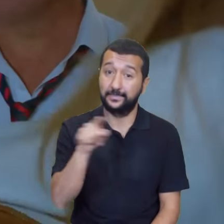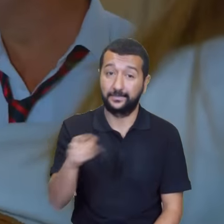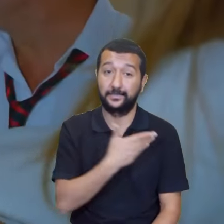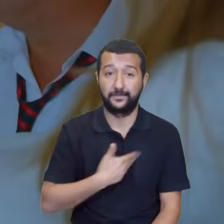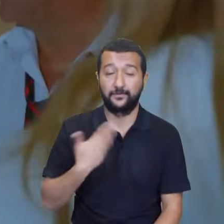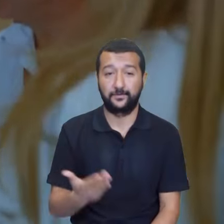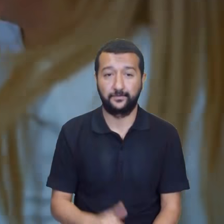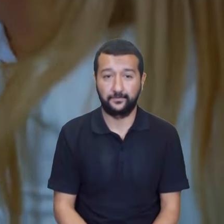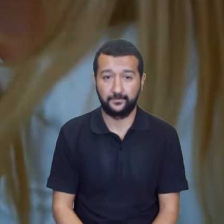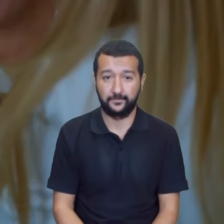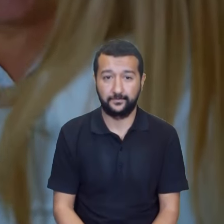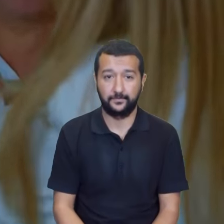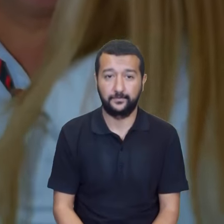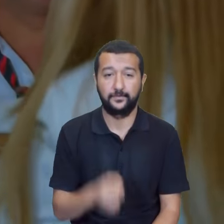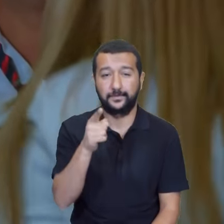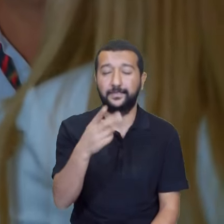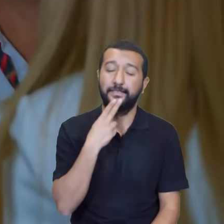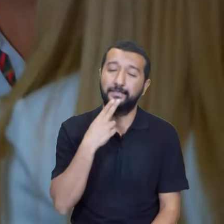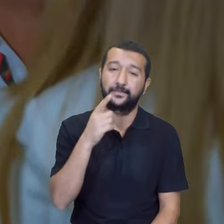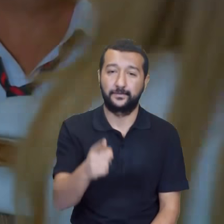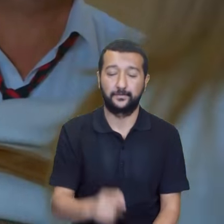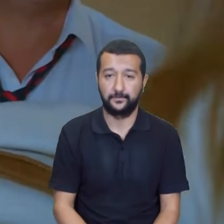sizi. Ay Itır.